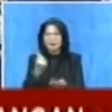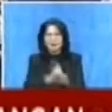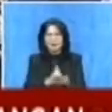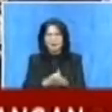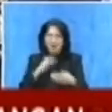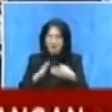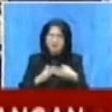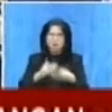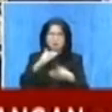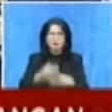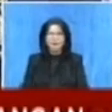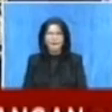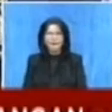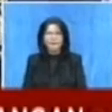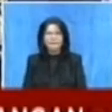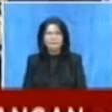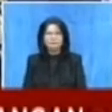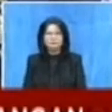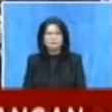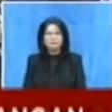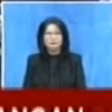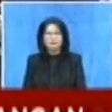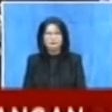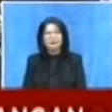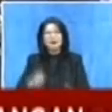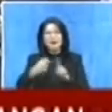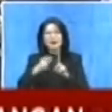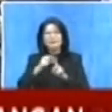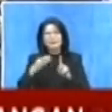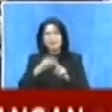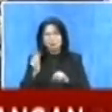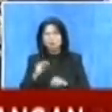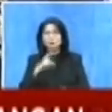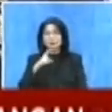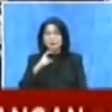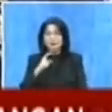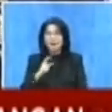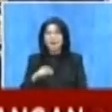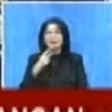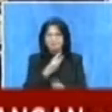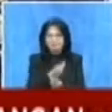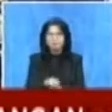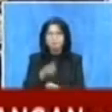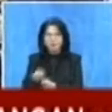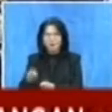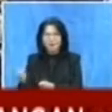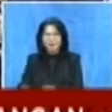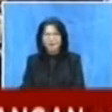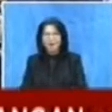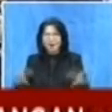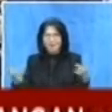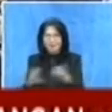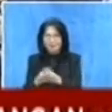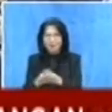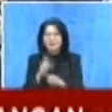terus dilakukan. Skema KPBU menjadi model pembiayaan yang terus ditawarkan. Bauran